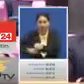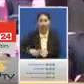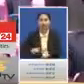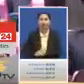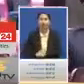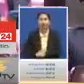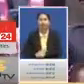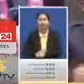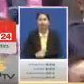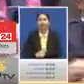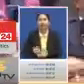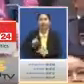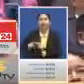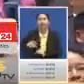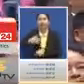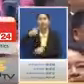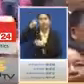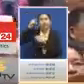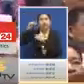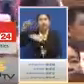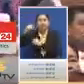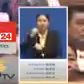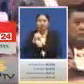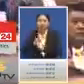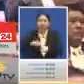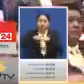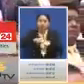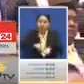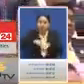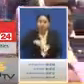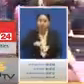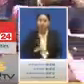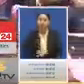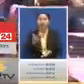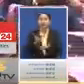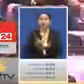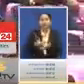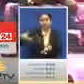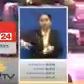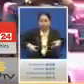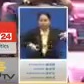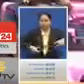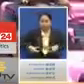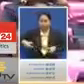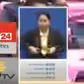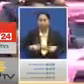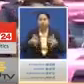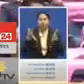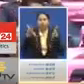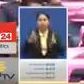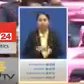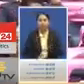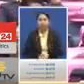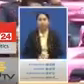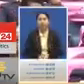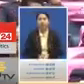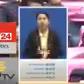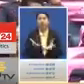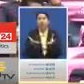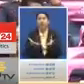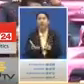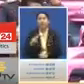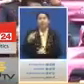าวสวนยางเขาก็หวังเท่านั้นแหละเขาไม่ได้รับเงินเดือน2ทาง3ทางเหมือนท่านอะรับทางเดียวไม่ได้รับเงินเดือน2 3ทาง